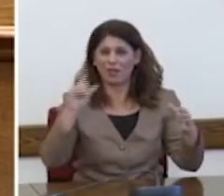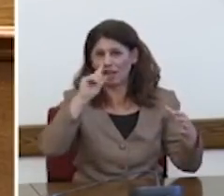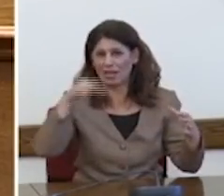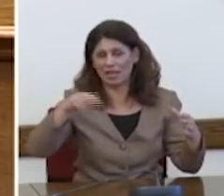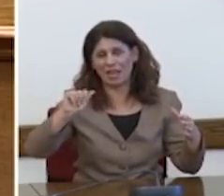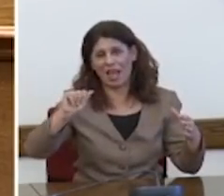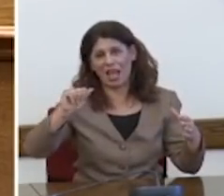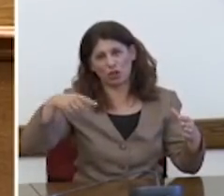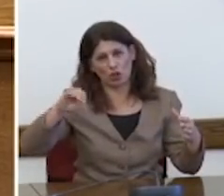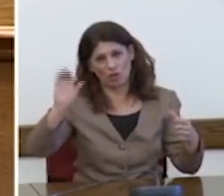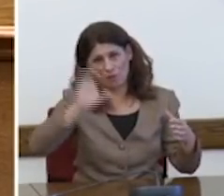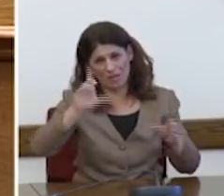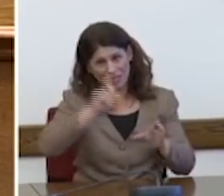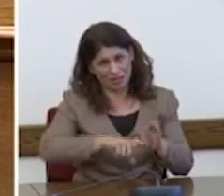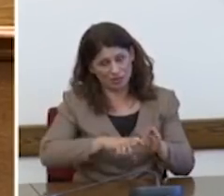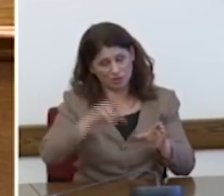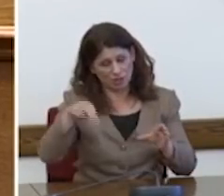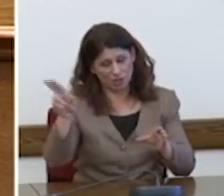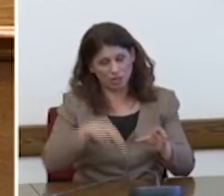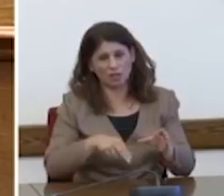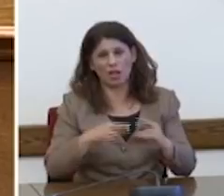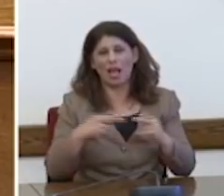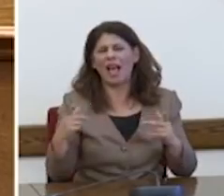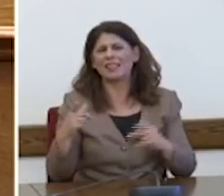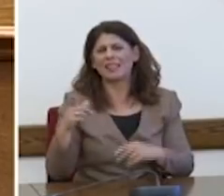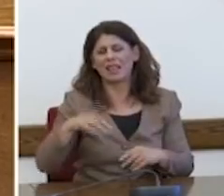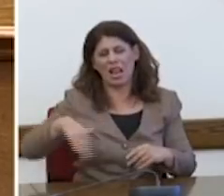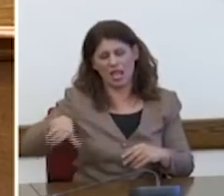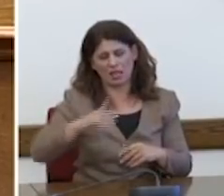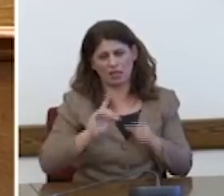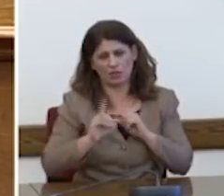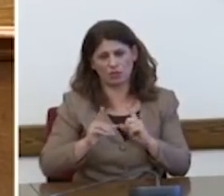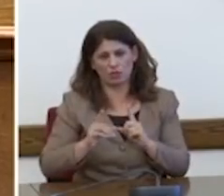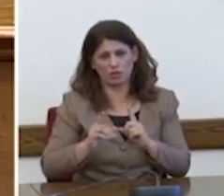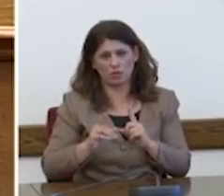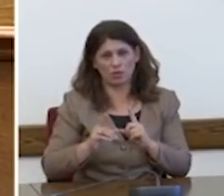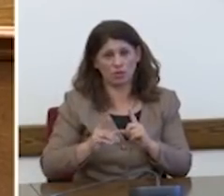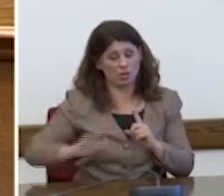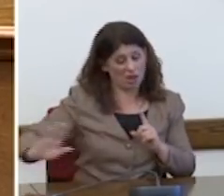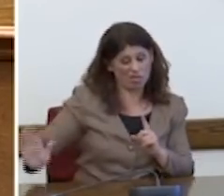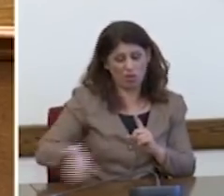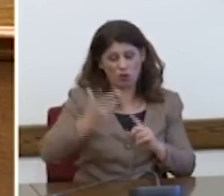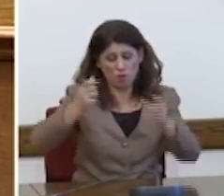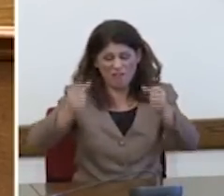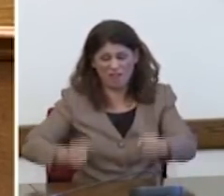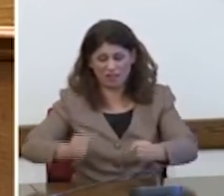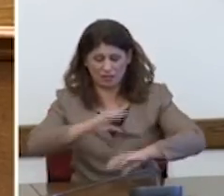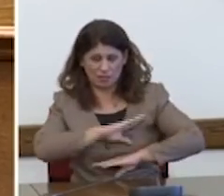Ευρωπαϊκή Ένωση, για να ακυρωθούν αντιλαϊκές συμφωνίες, να ξυλωθούν οι βάσεις και ο λαός να